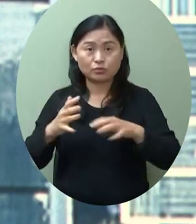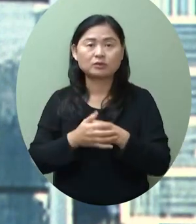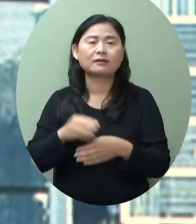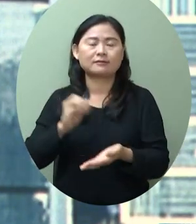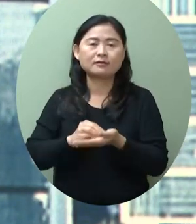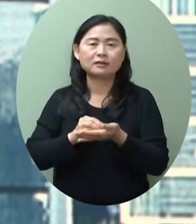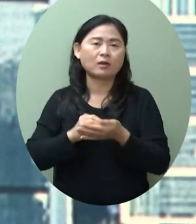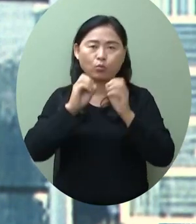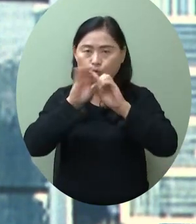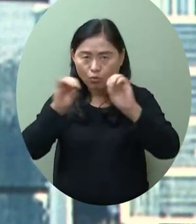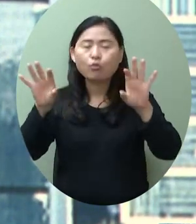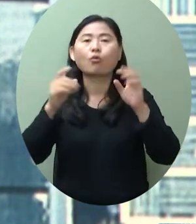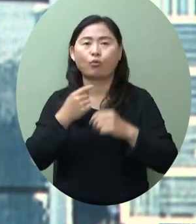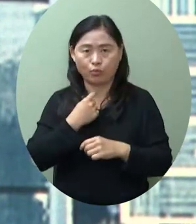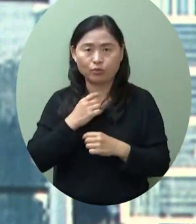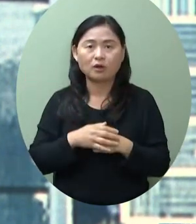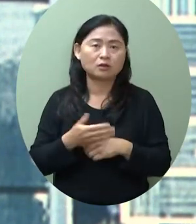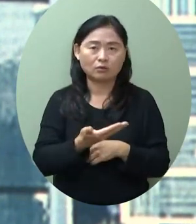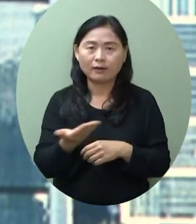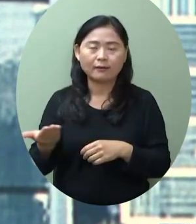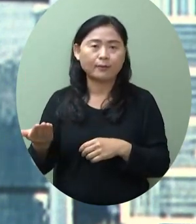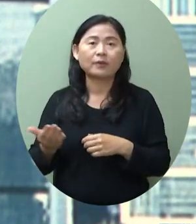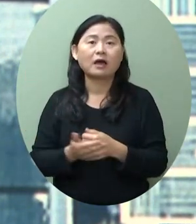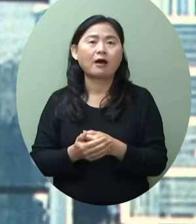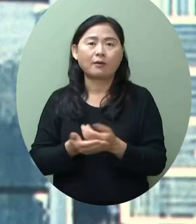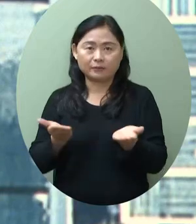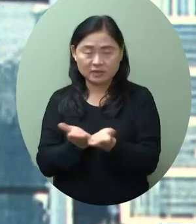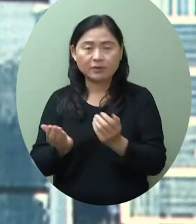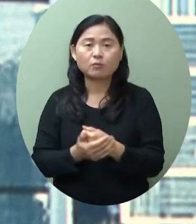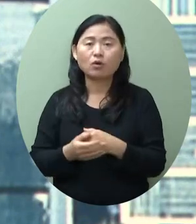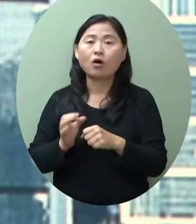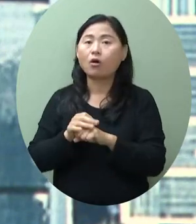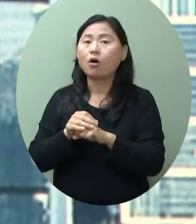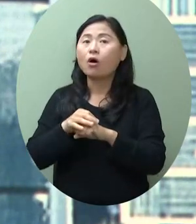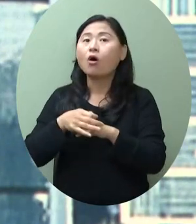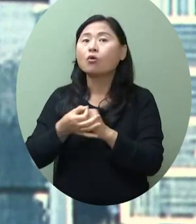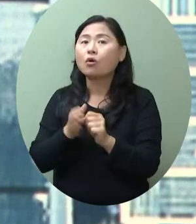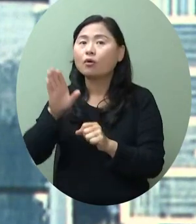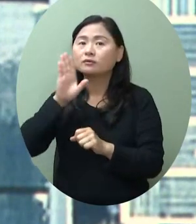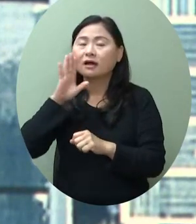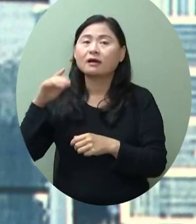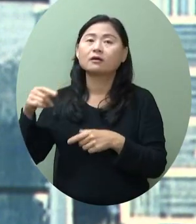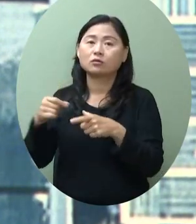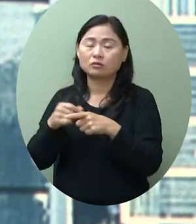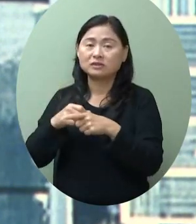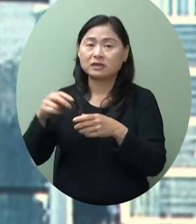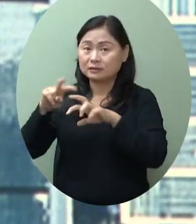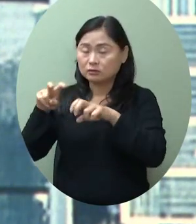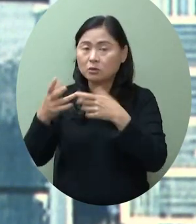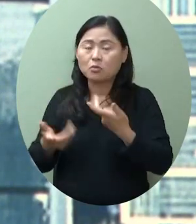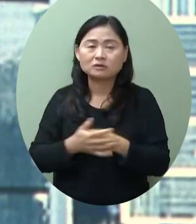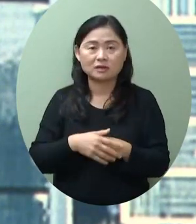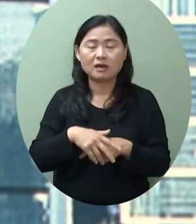向公眾交代，可以同各位保證咧，無論係國泰公司嘅調查，或者係特區政府官